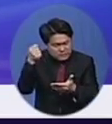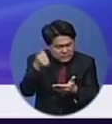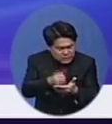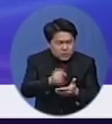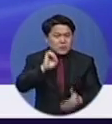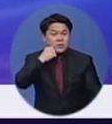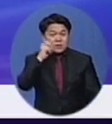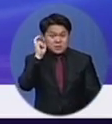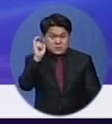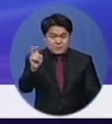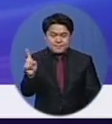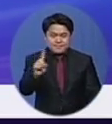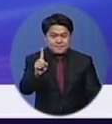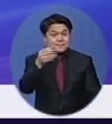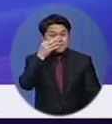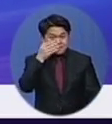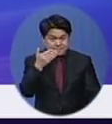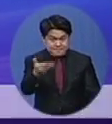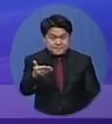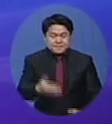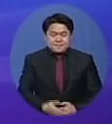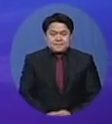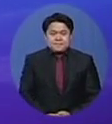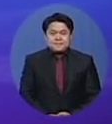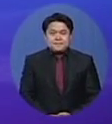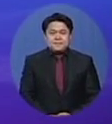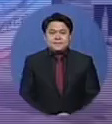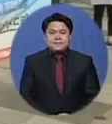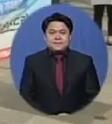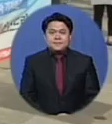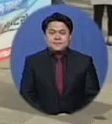나오고 있습니다. 첫 소식 이솔리 기자입니다.